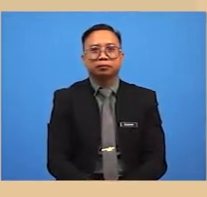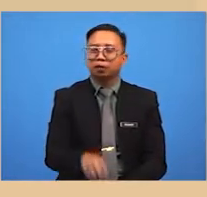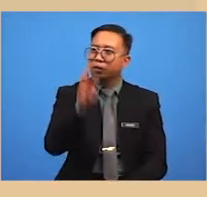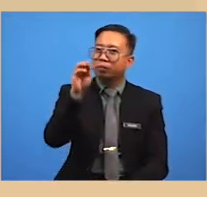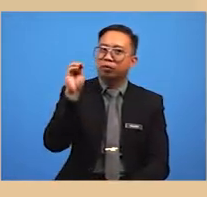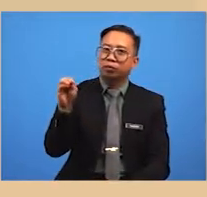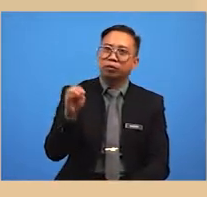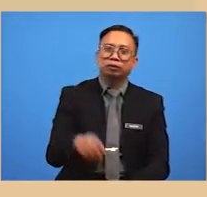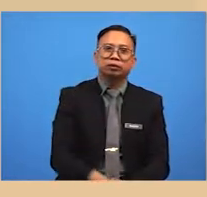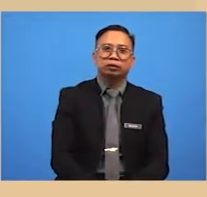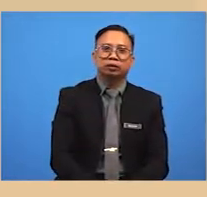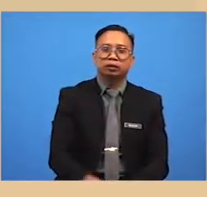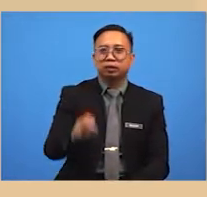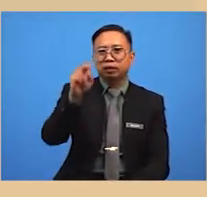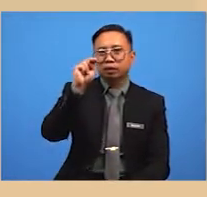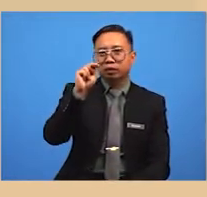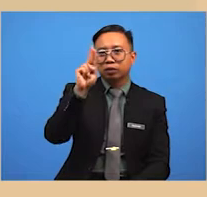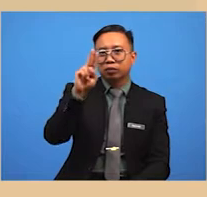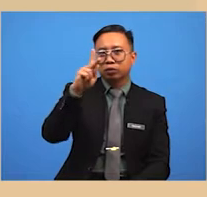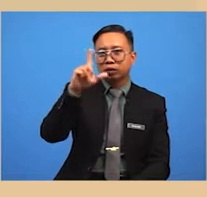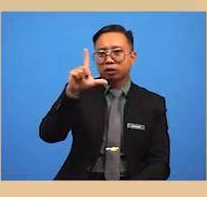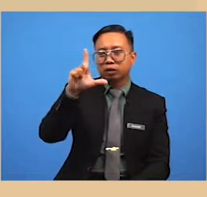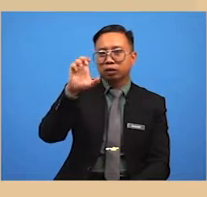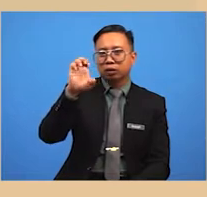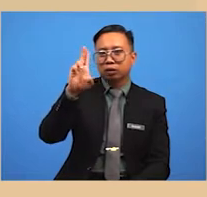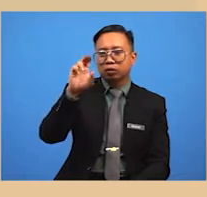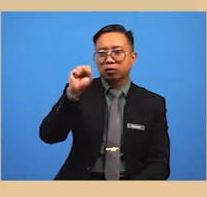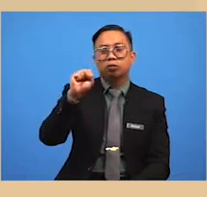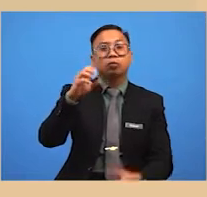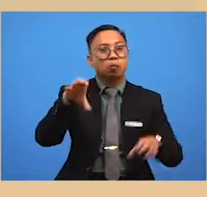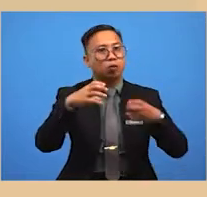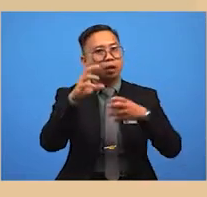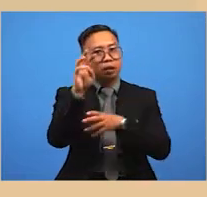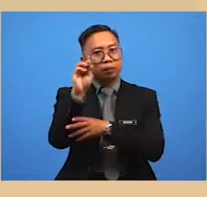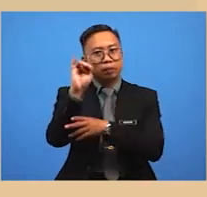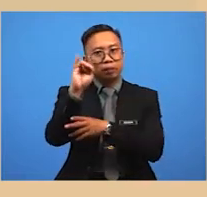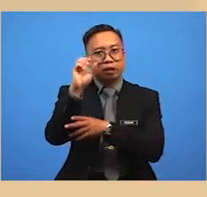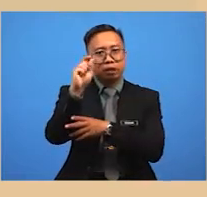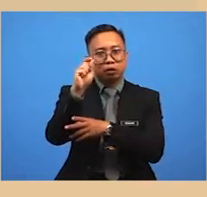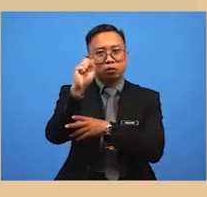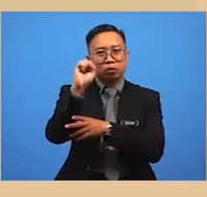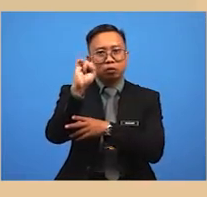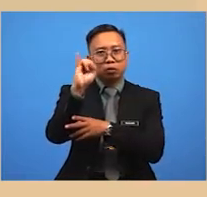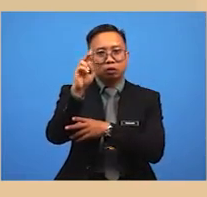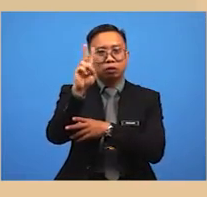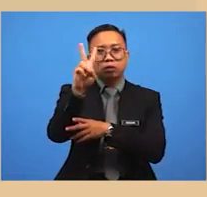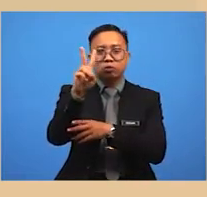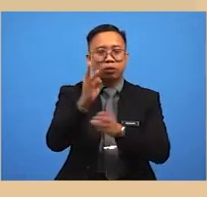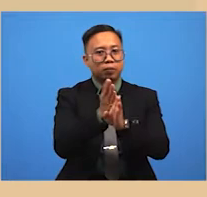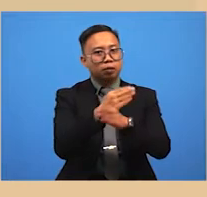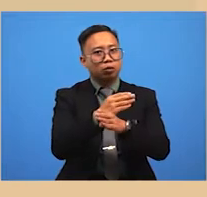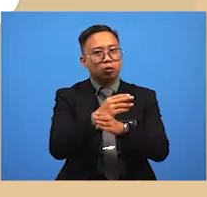Murid-murid, nukleus ini menjalankan mitosis untuk membentuk 2 gamet